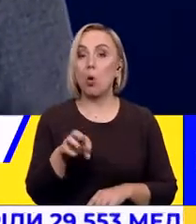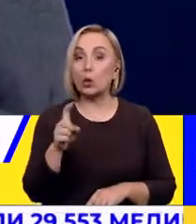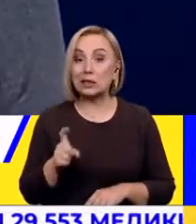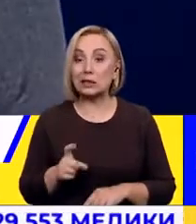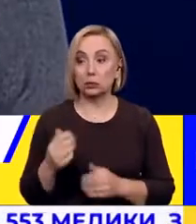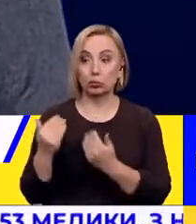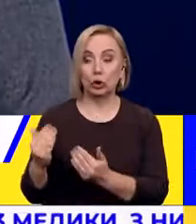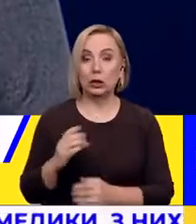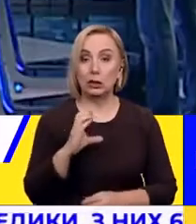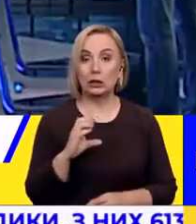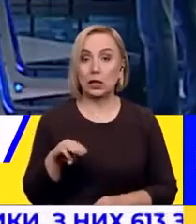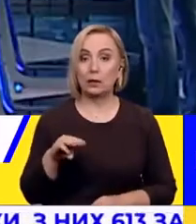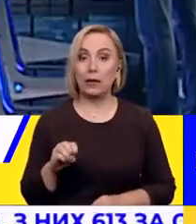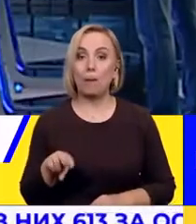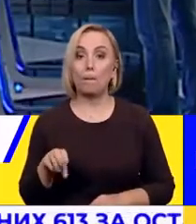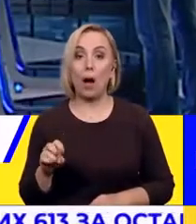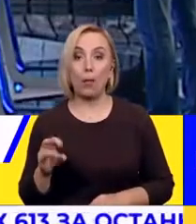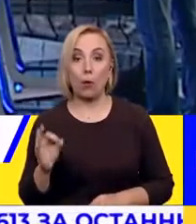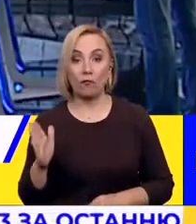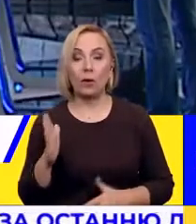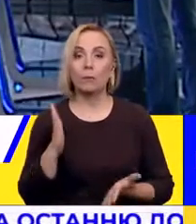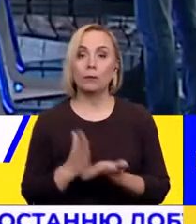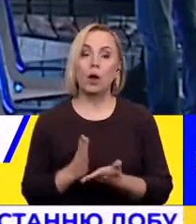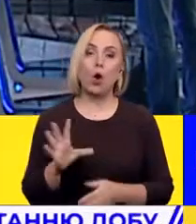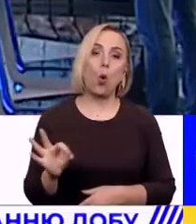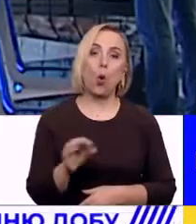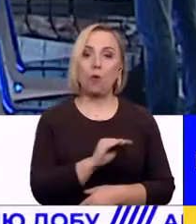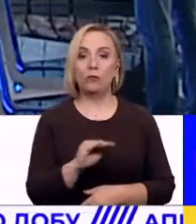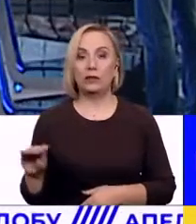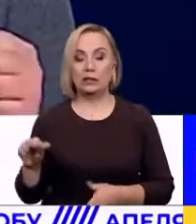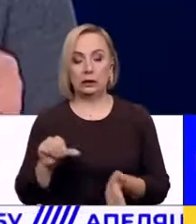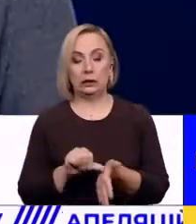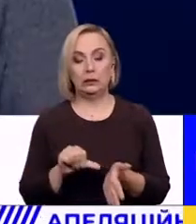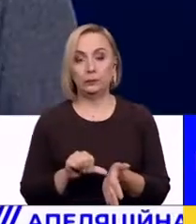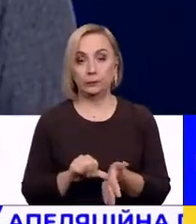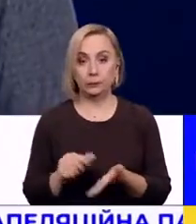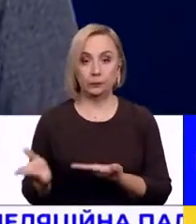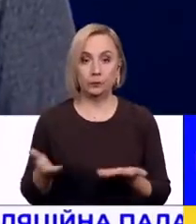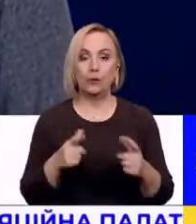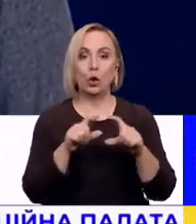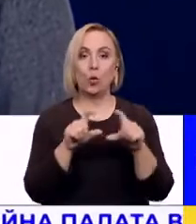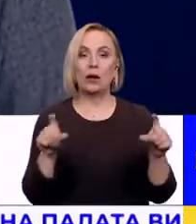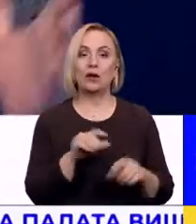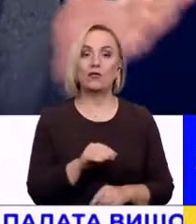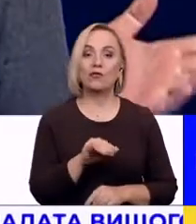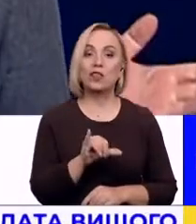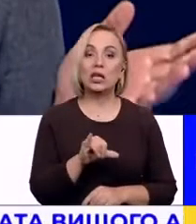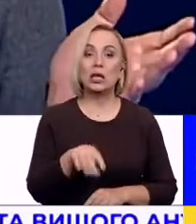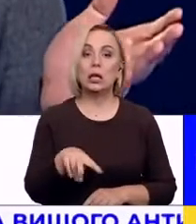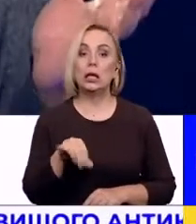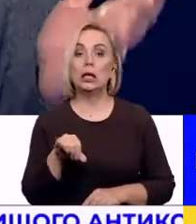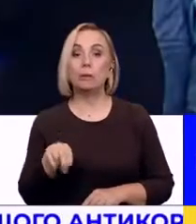Степанов. Тобто є офіційний дистриб'ютор, який представляє компанію «Філіпс».